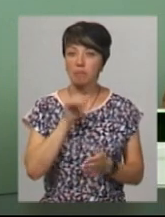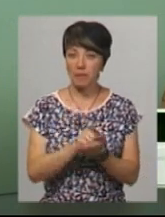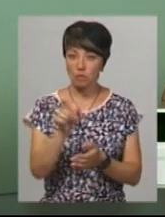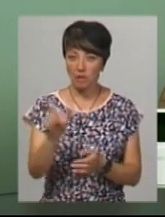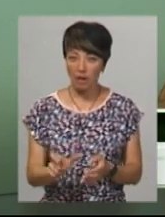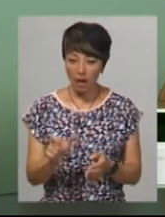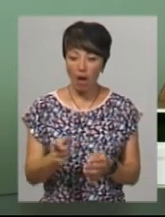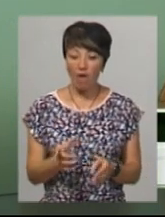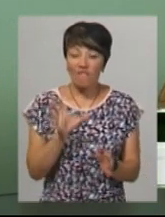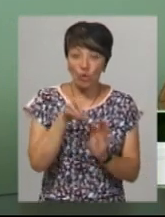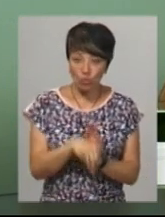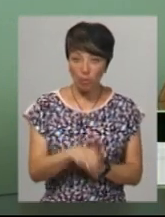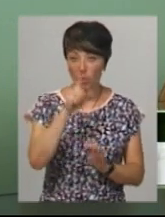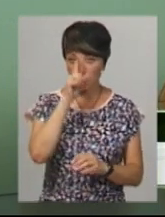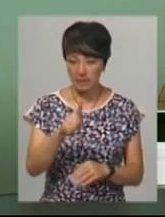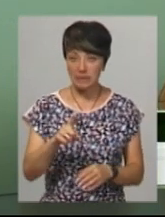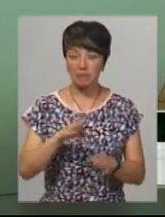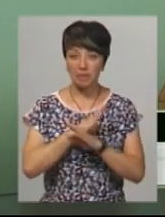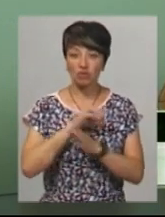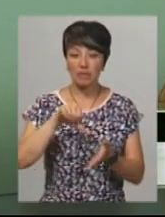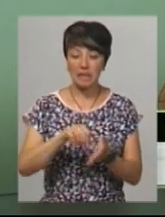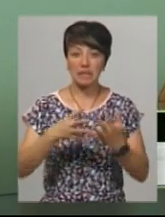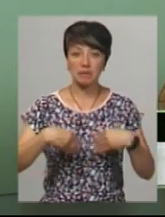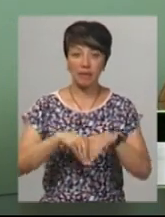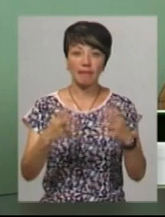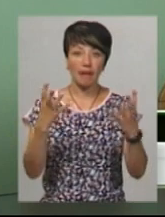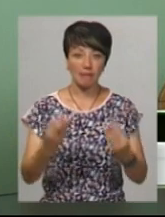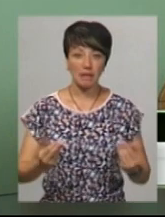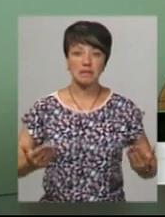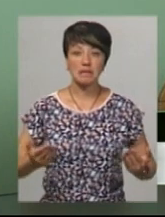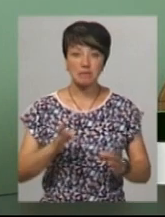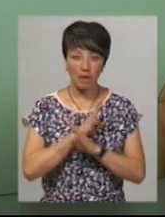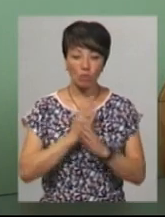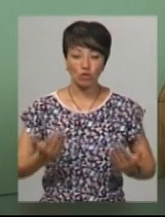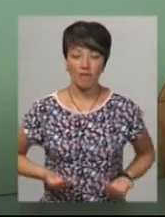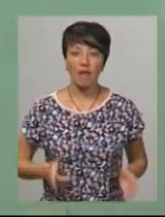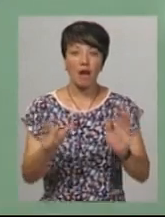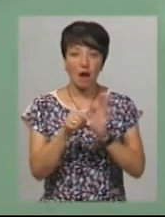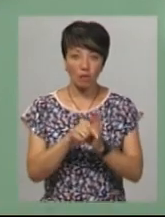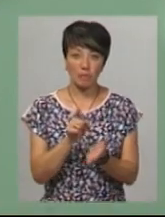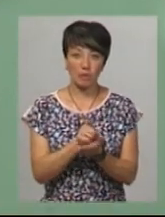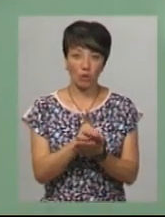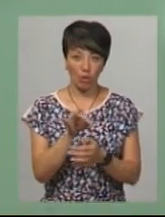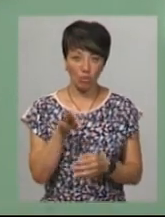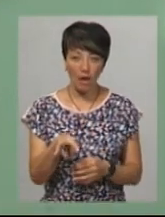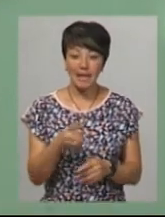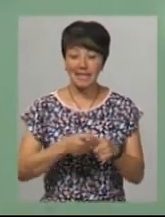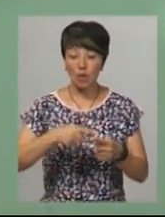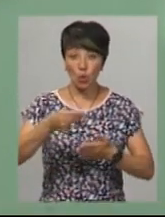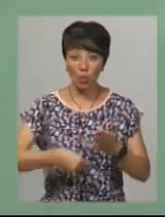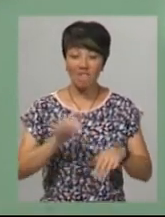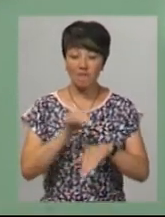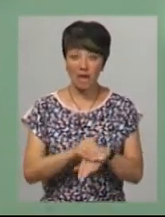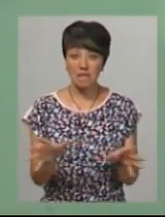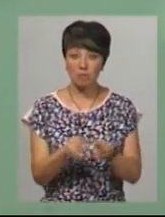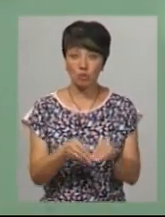по місяць смерті членам сім'ї, які на день смерті проживали разом з померлим пенсіонером. Ці довідки про факт спільного